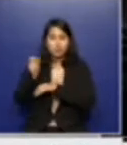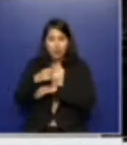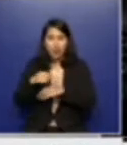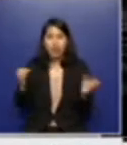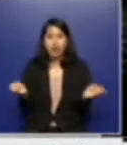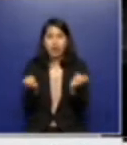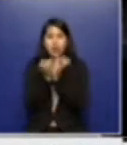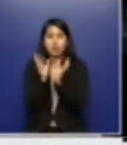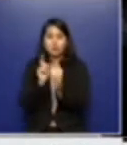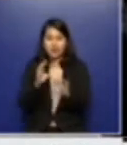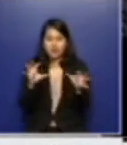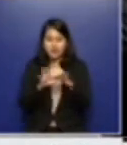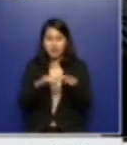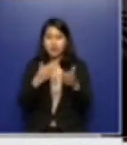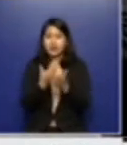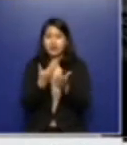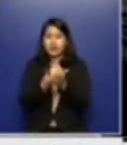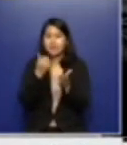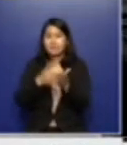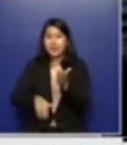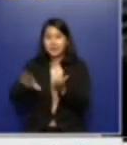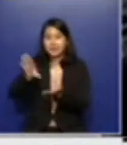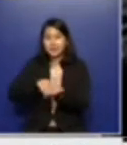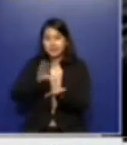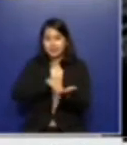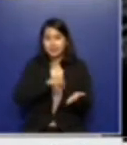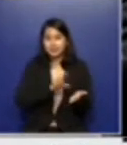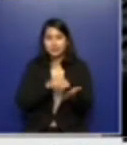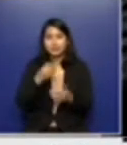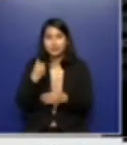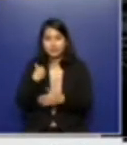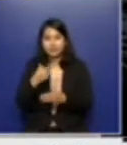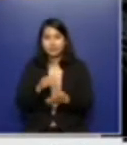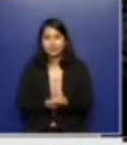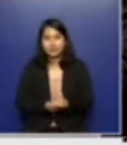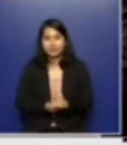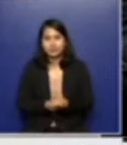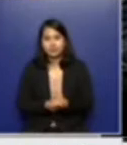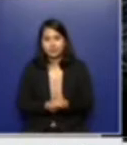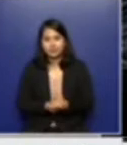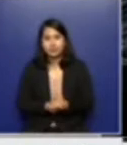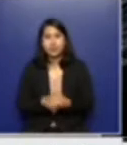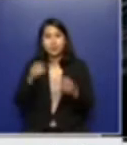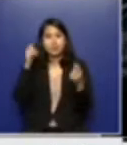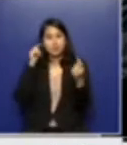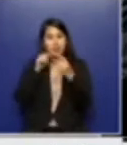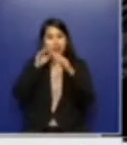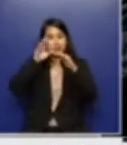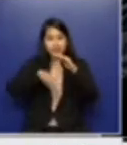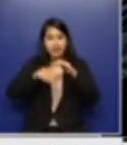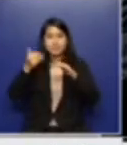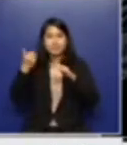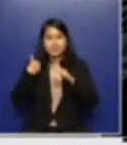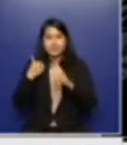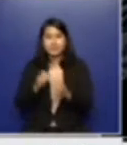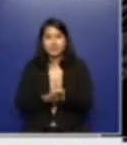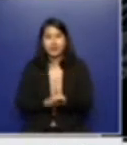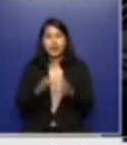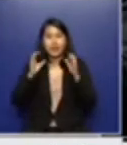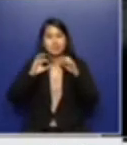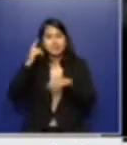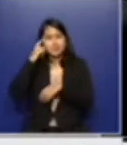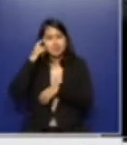ต่อการจัดเก็บรายได้ของประเทศและอาจต่ำกว่าเป้ารุนแรงอย่างที่รัฐบาลไม่คาดคิดม